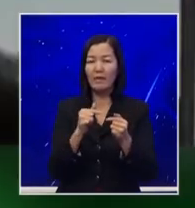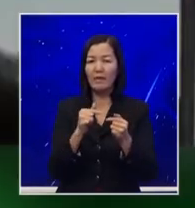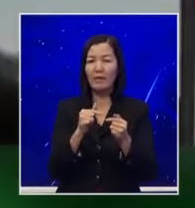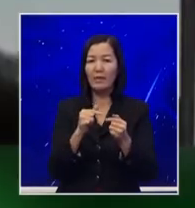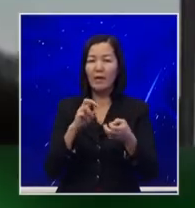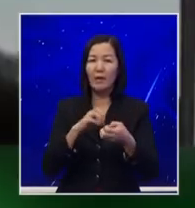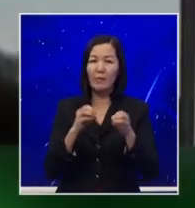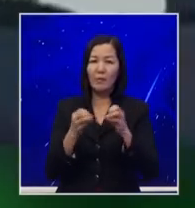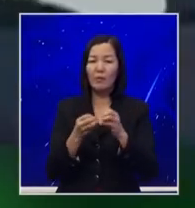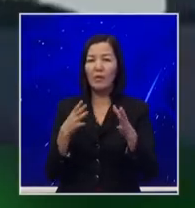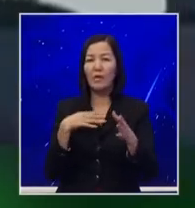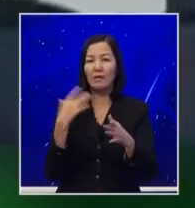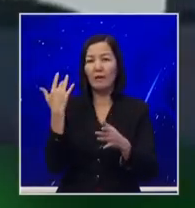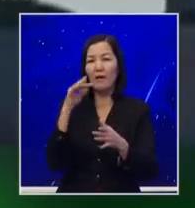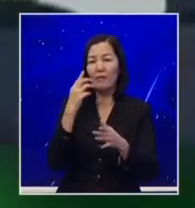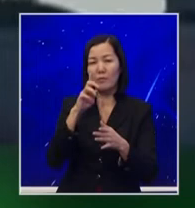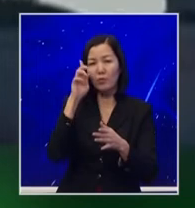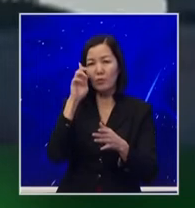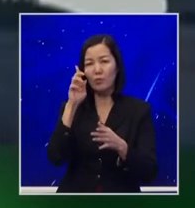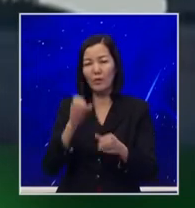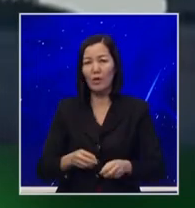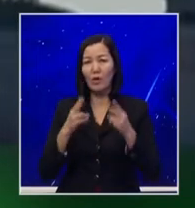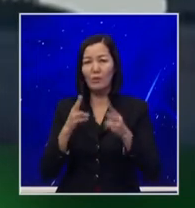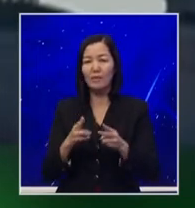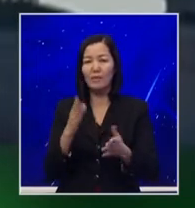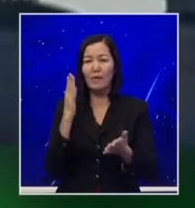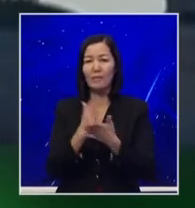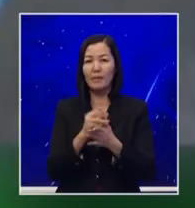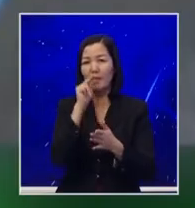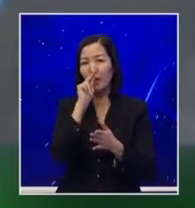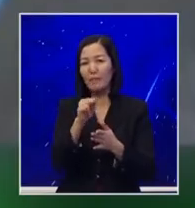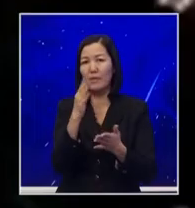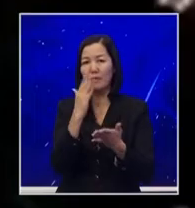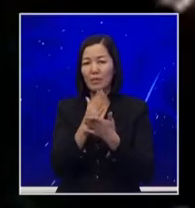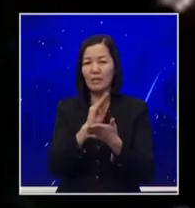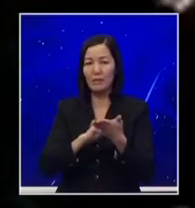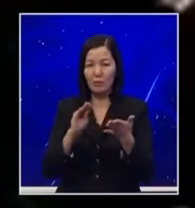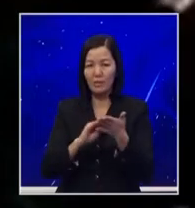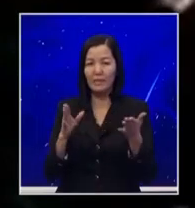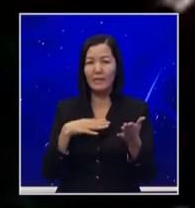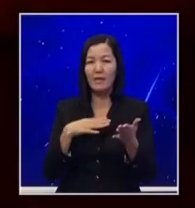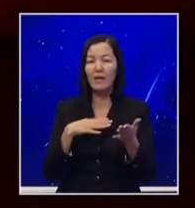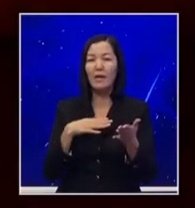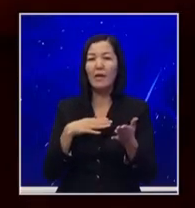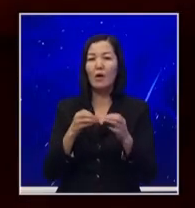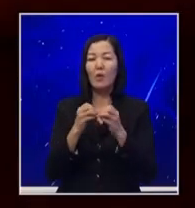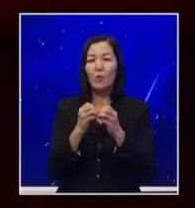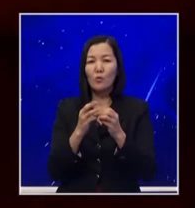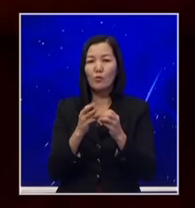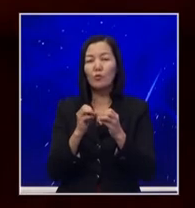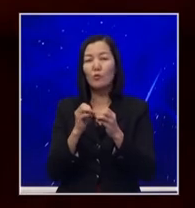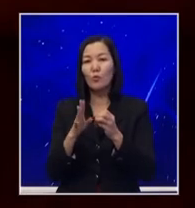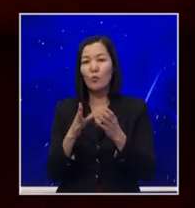ұйымдастырмақ болып ақш пен үкімет институттарының қауіпсіздігіне қауіп төндірді деп айыпталып жатыр деп айтылуда. Резолюция 13-14